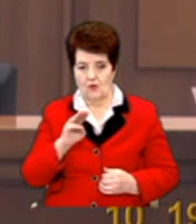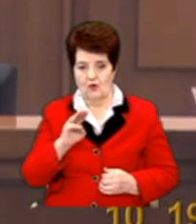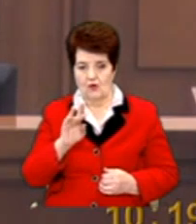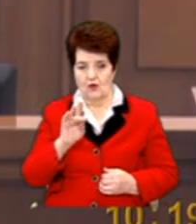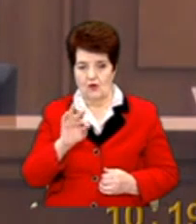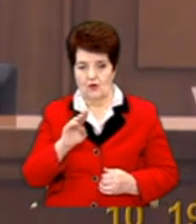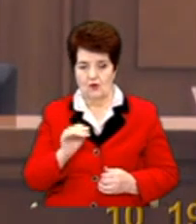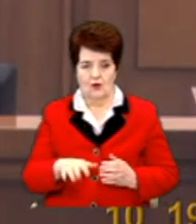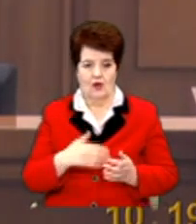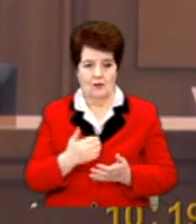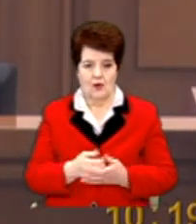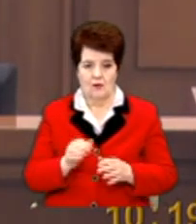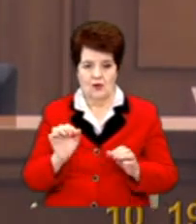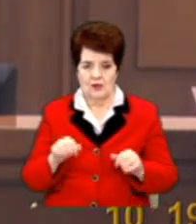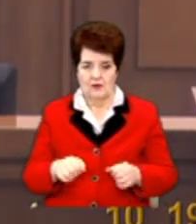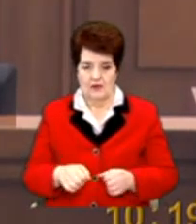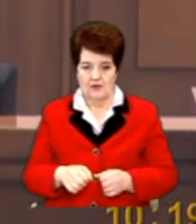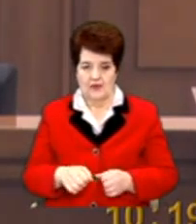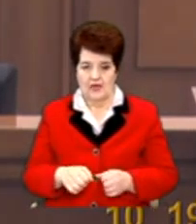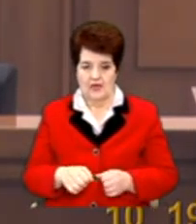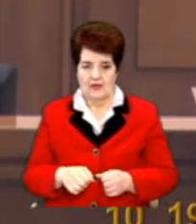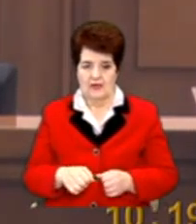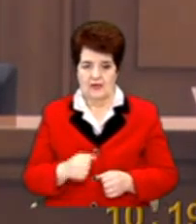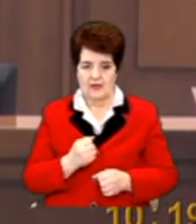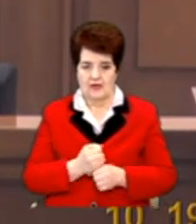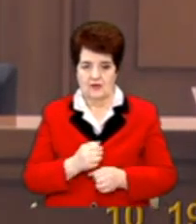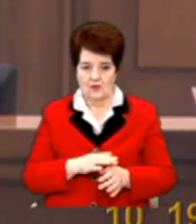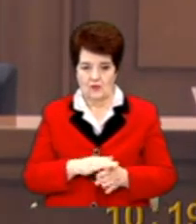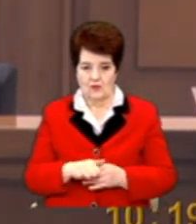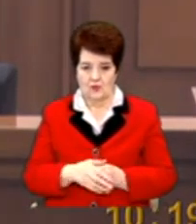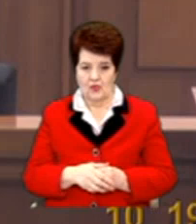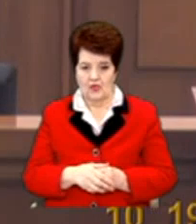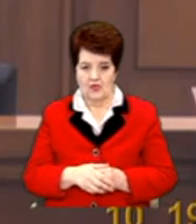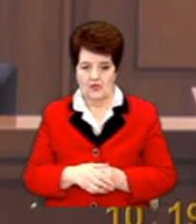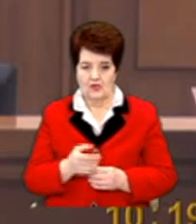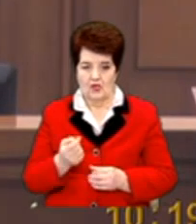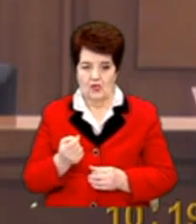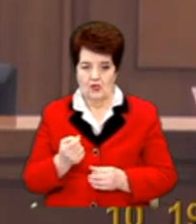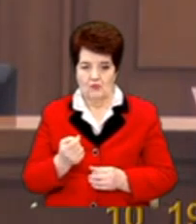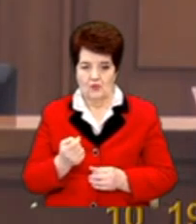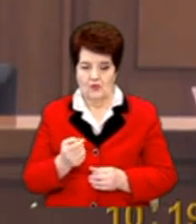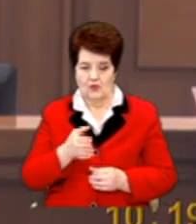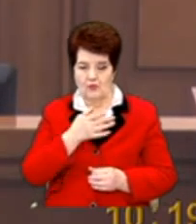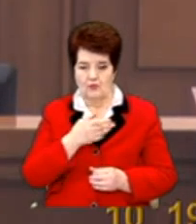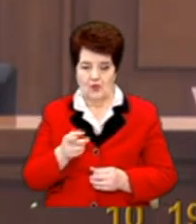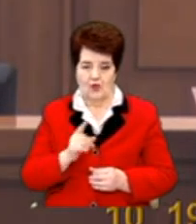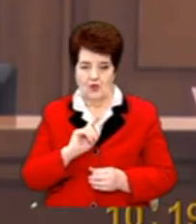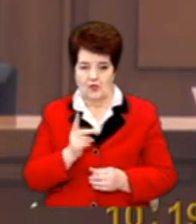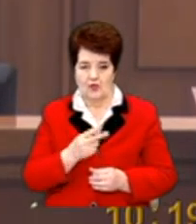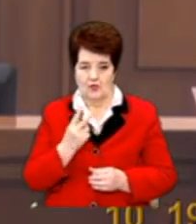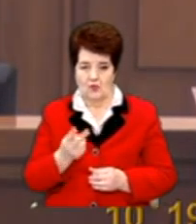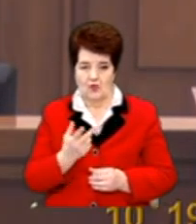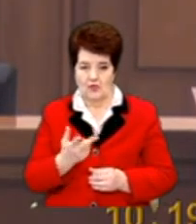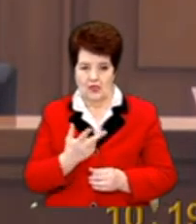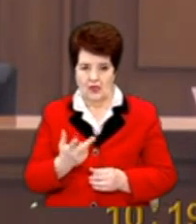există oportunitate, posibilitate de a soluționa cel puțin pe perioada 2-3 ani, măcar până